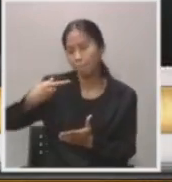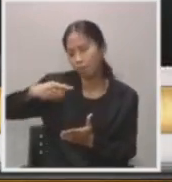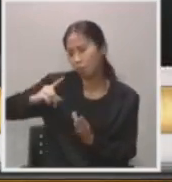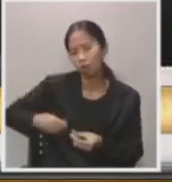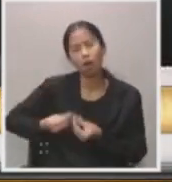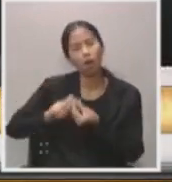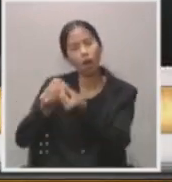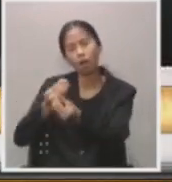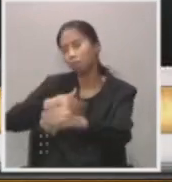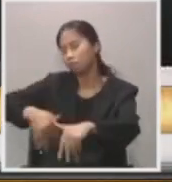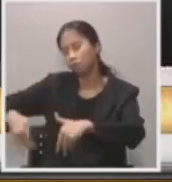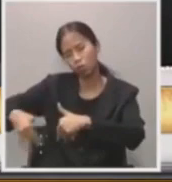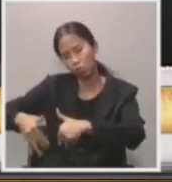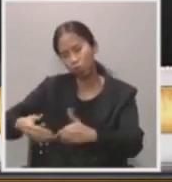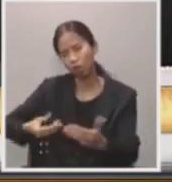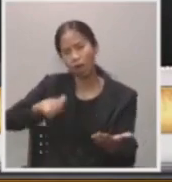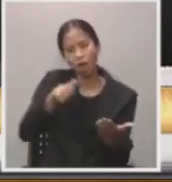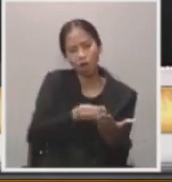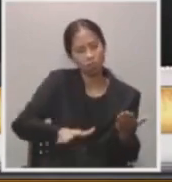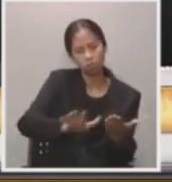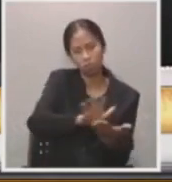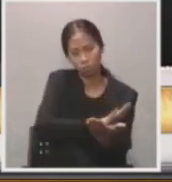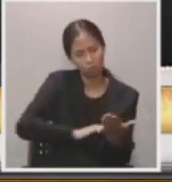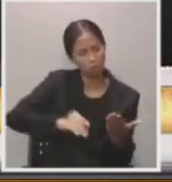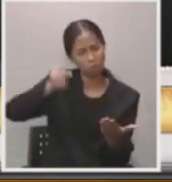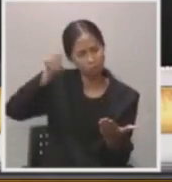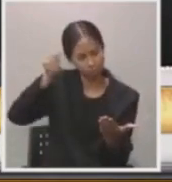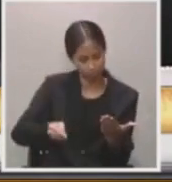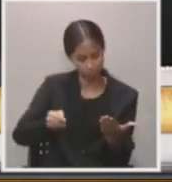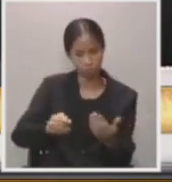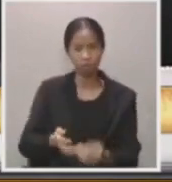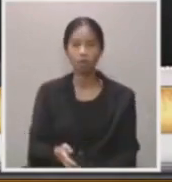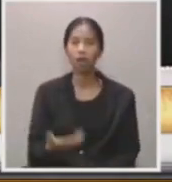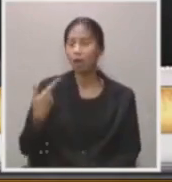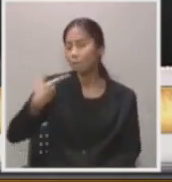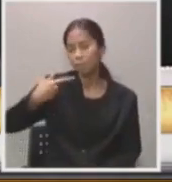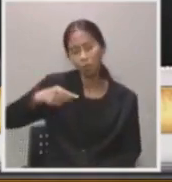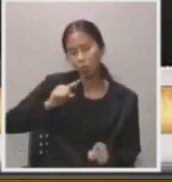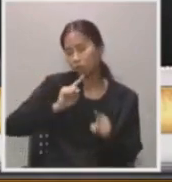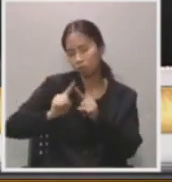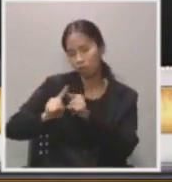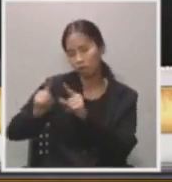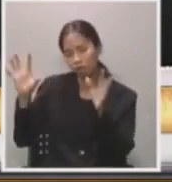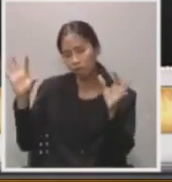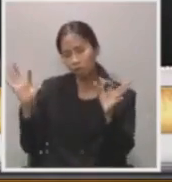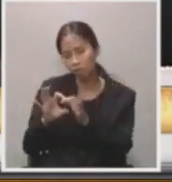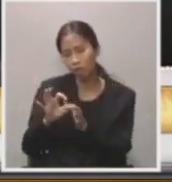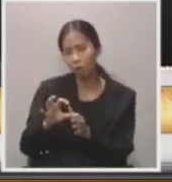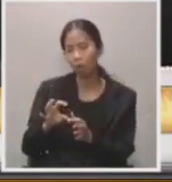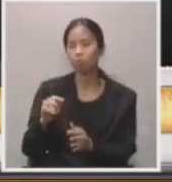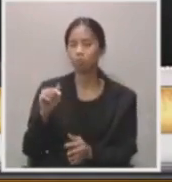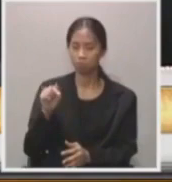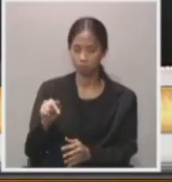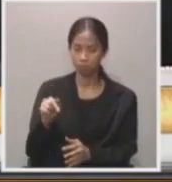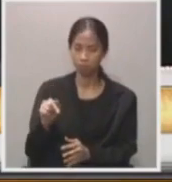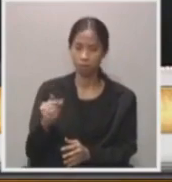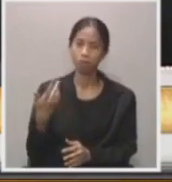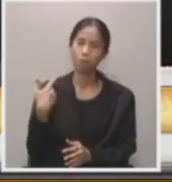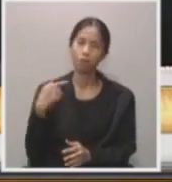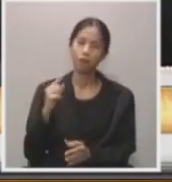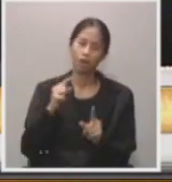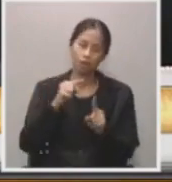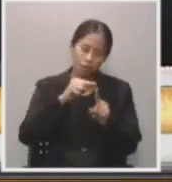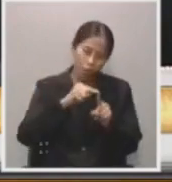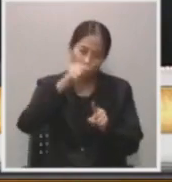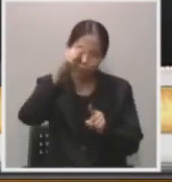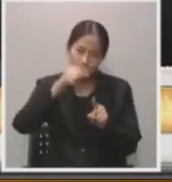พี่น้องประชาชนและประเทศชาติอย่างแท้จริงผลประโยชน์ใดๆที่เกี่ยวข้องกับสิ่งเหล่านี้ไม่ว่าจะเป็นคลื่น